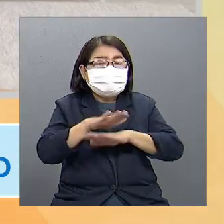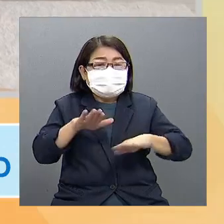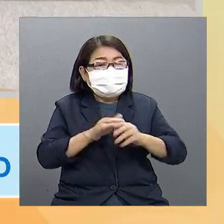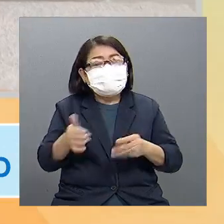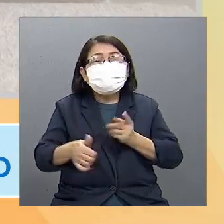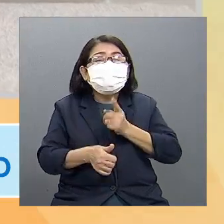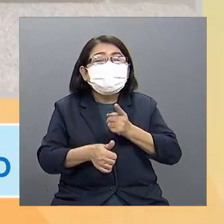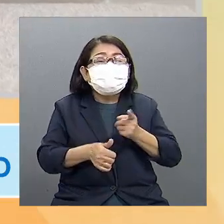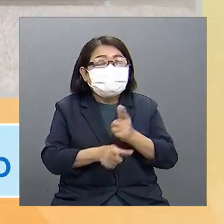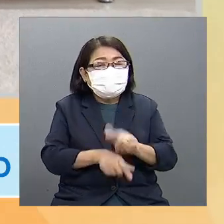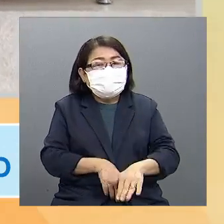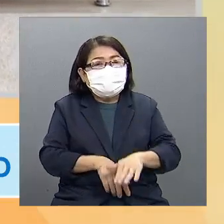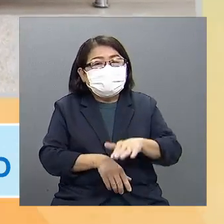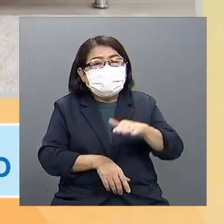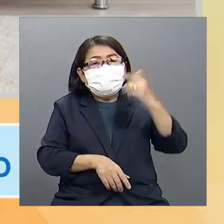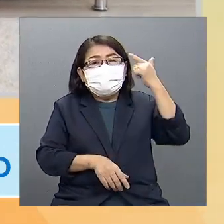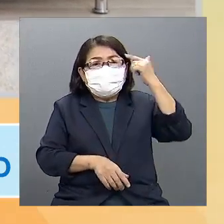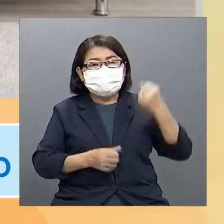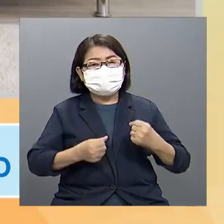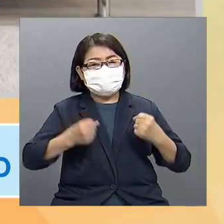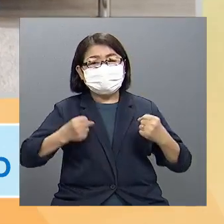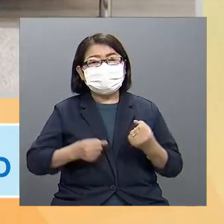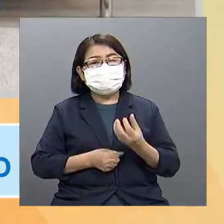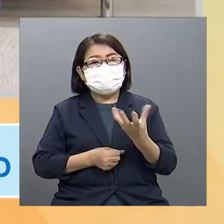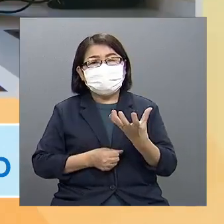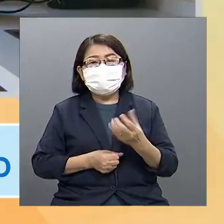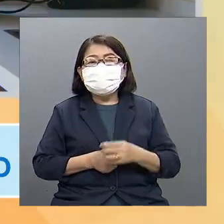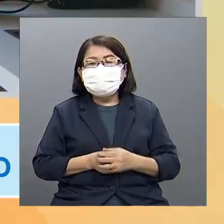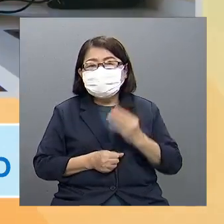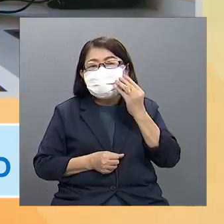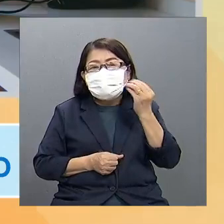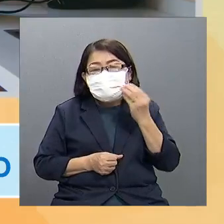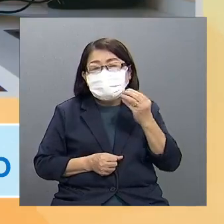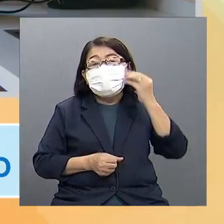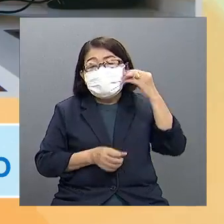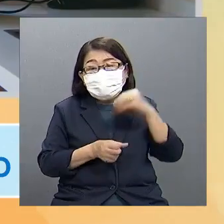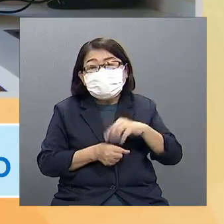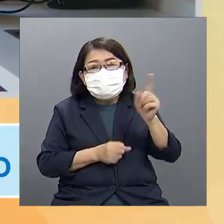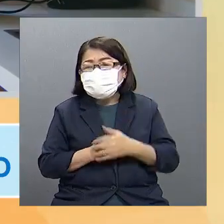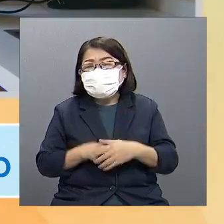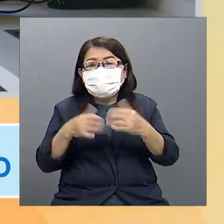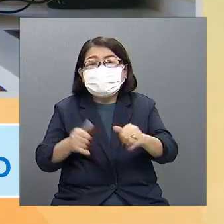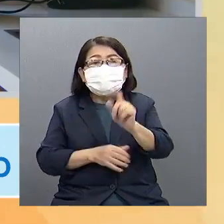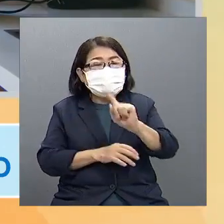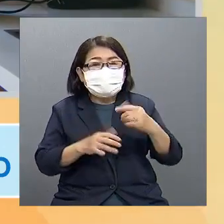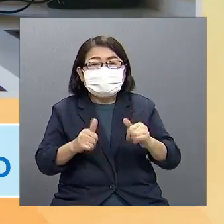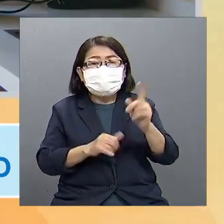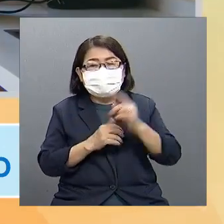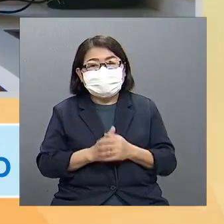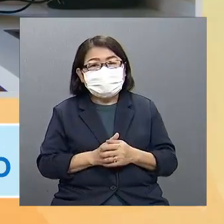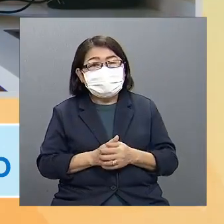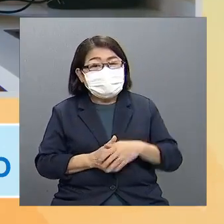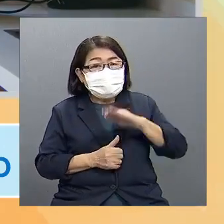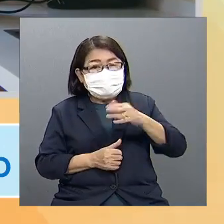จะเติบโตในด้านร่างกายอยู่ที่บ้านหามุมค่ะเด็กเนี่ยเขาเรียนรู้เขามีพื้น